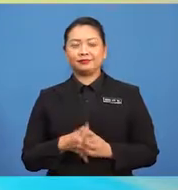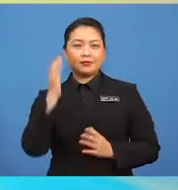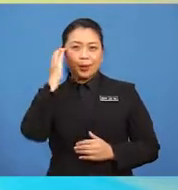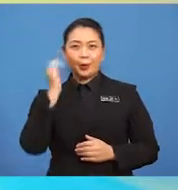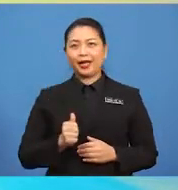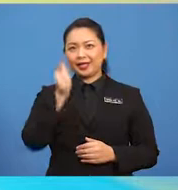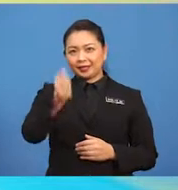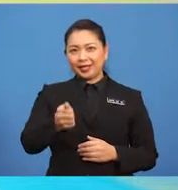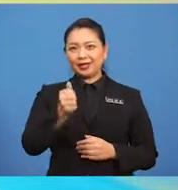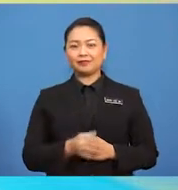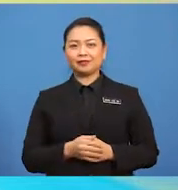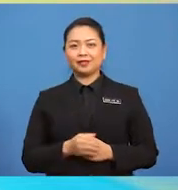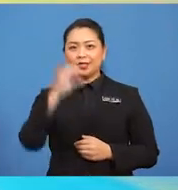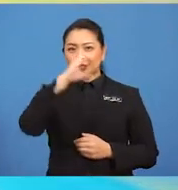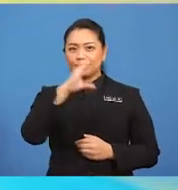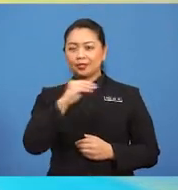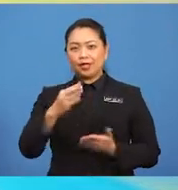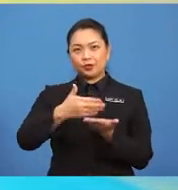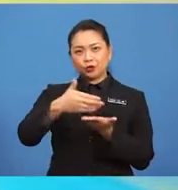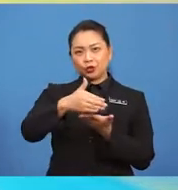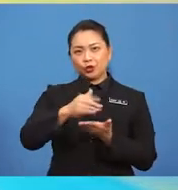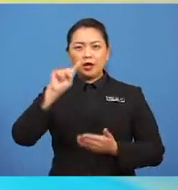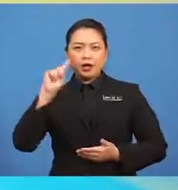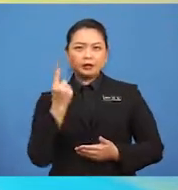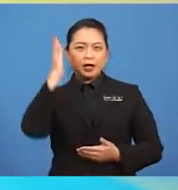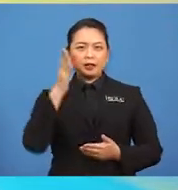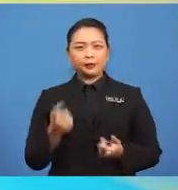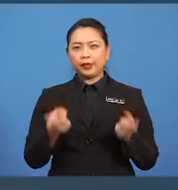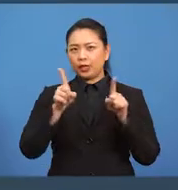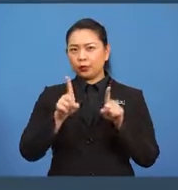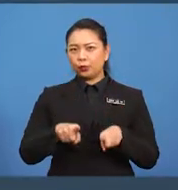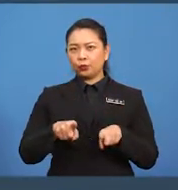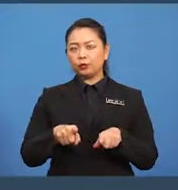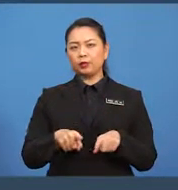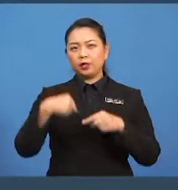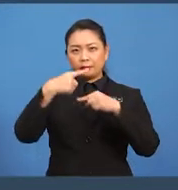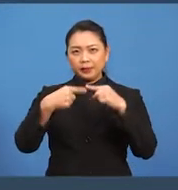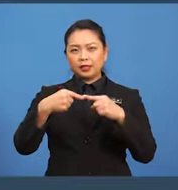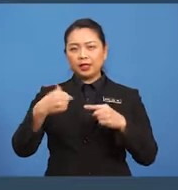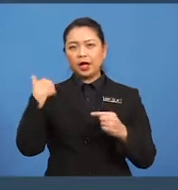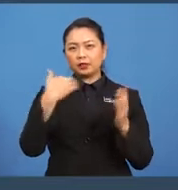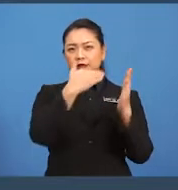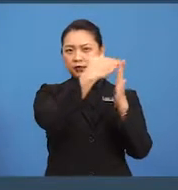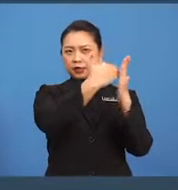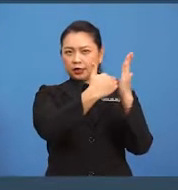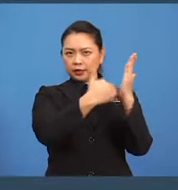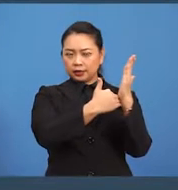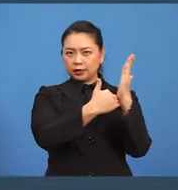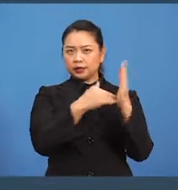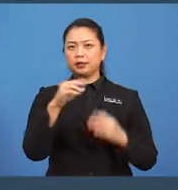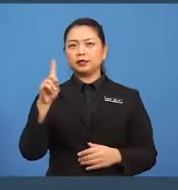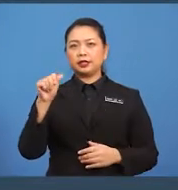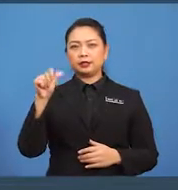Tahukah anda, search dan sort hanya akan berlaku apabila terdapat satu senarai data